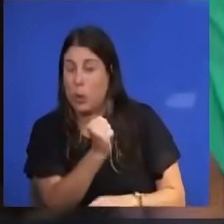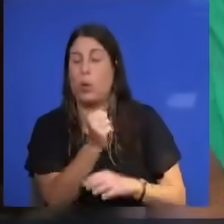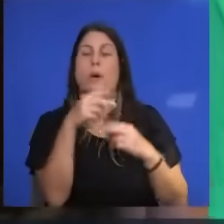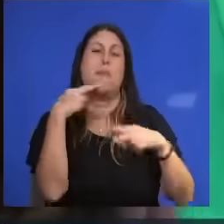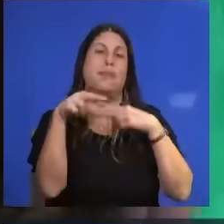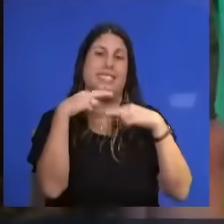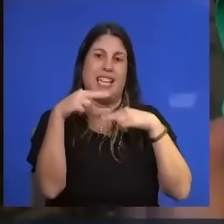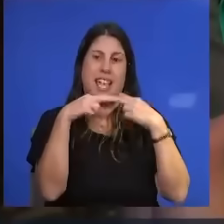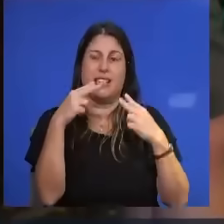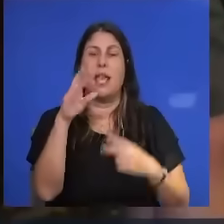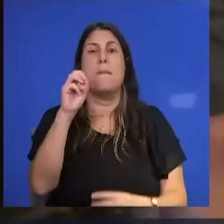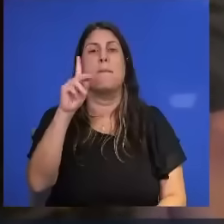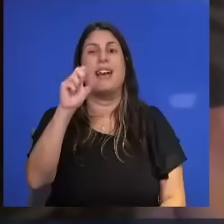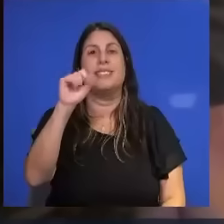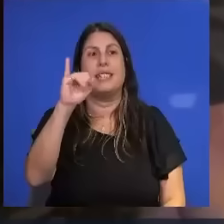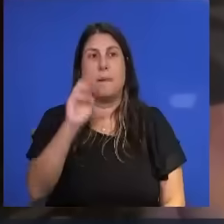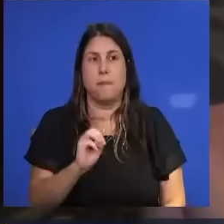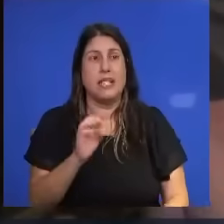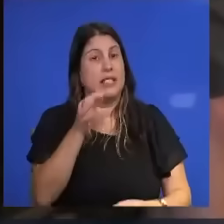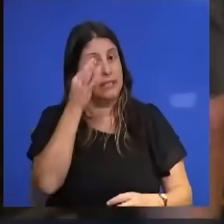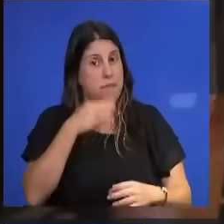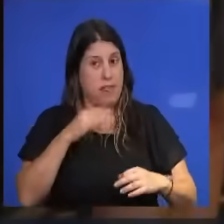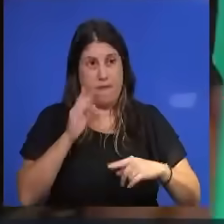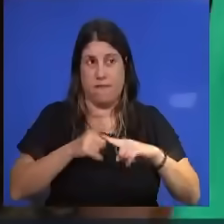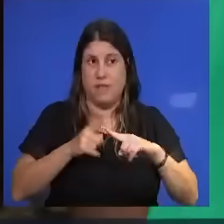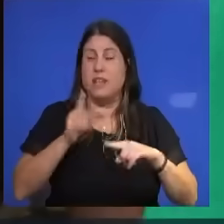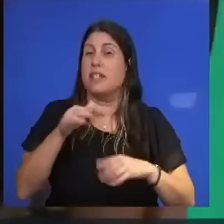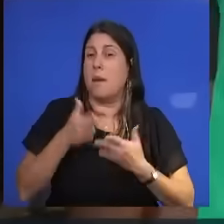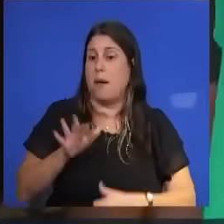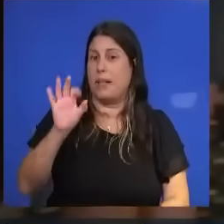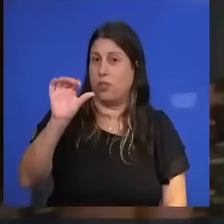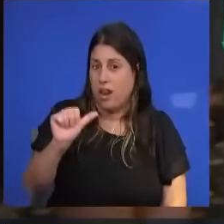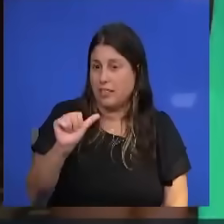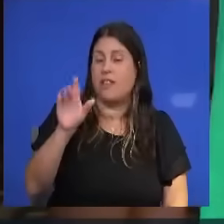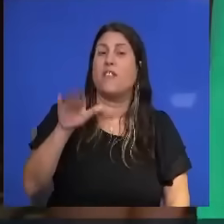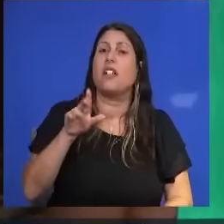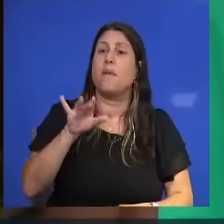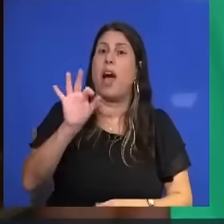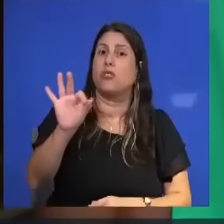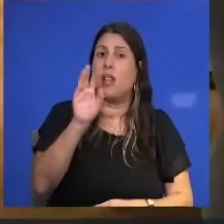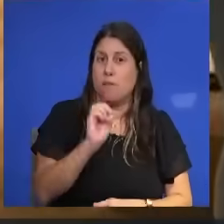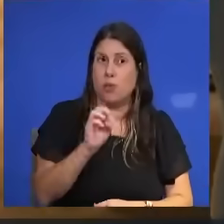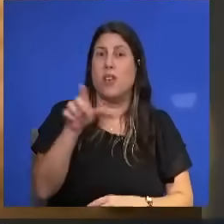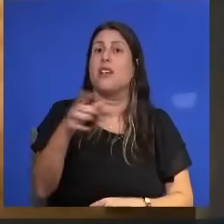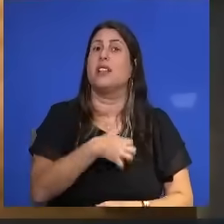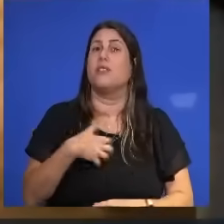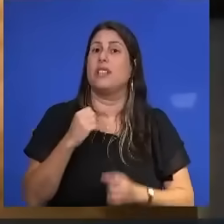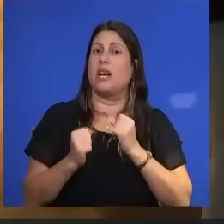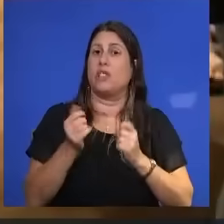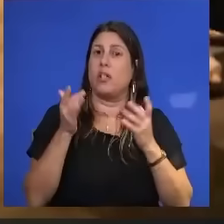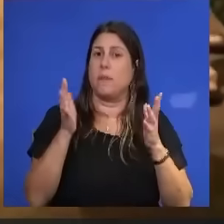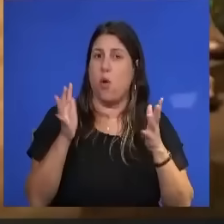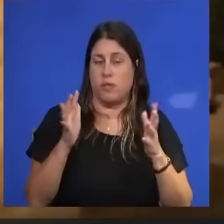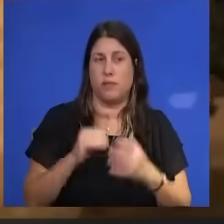שימי לב להקפדה, גם הבן של האסף וגם אח של המושיק. ואני נפצעתי, קשה מאוד. והיא נפצעה קשה מאוד.